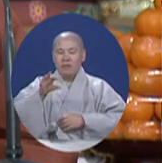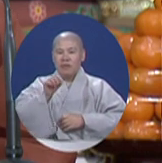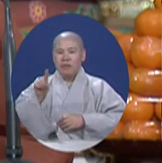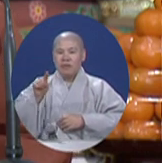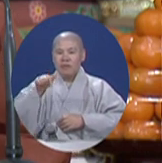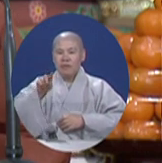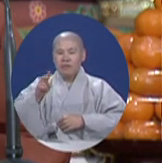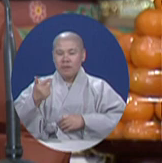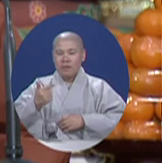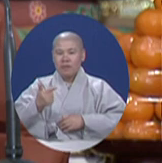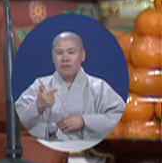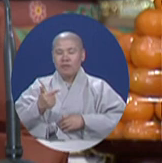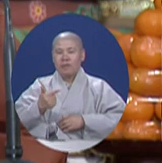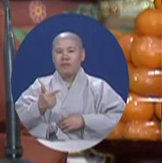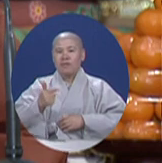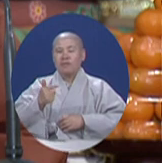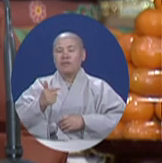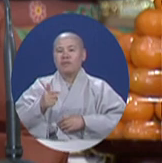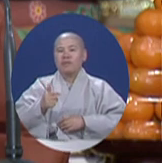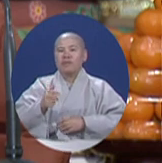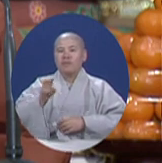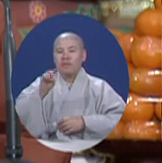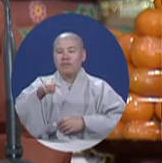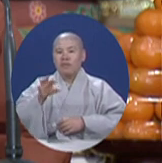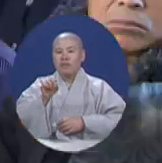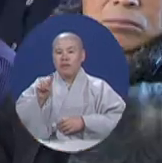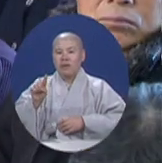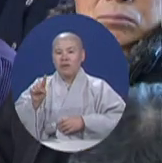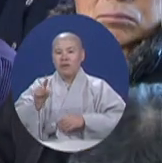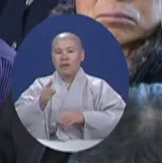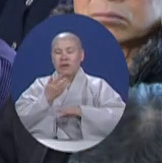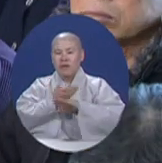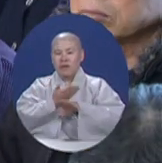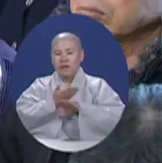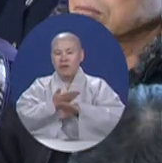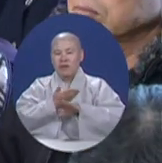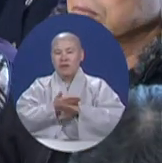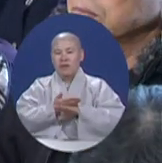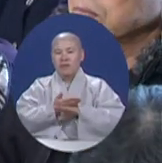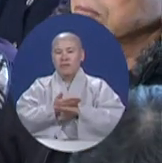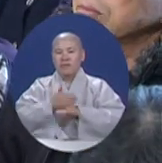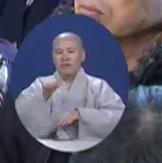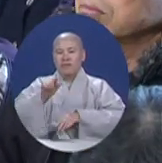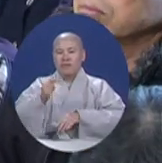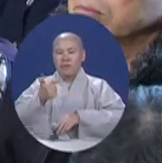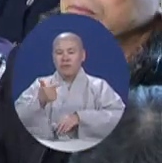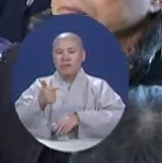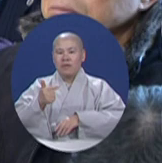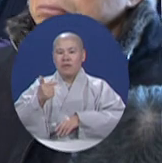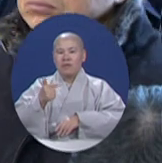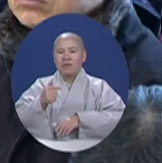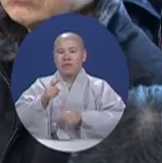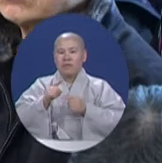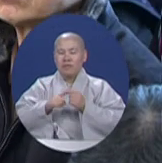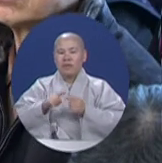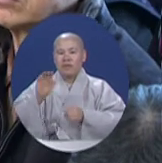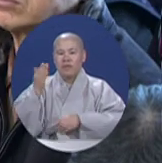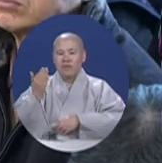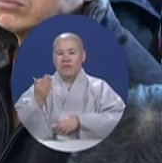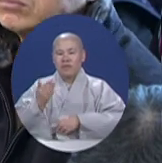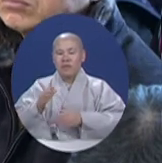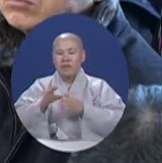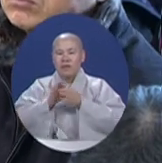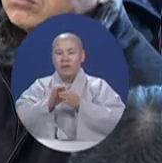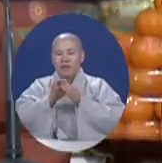무아견이 무아가 아니고요. 유아견이 유아가 아닙니다. 이 견, 이건 손가락이고. 그래서 그걸